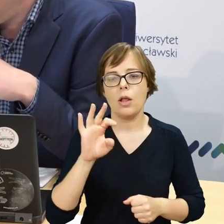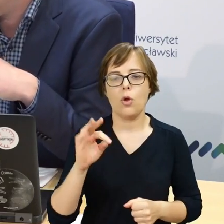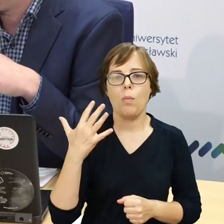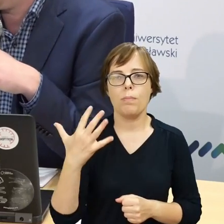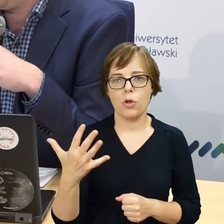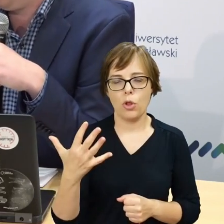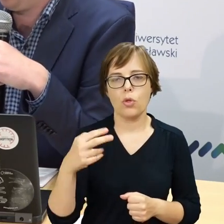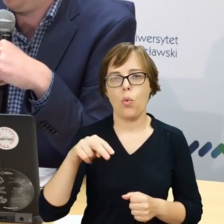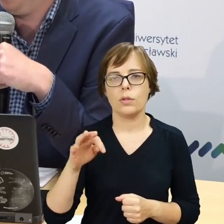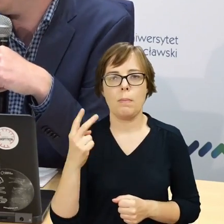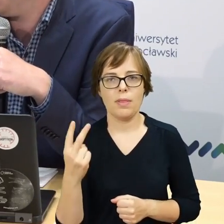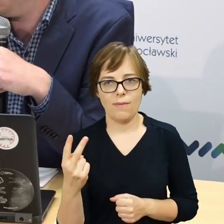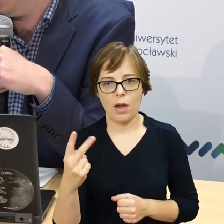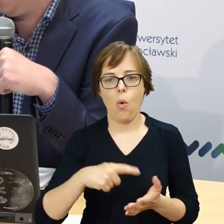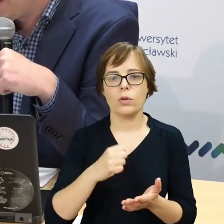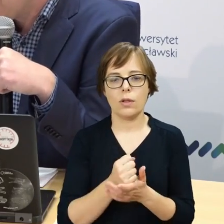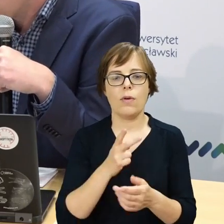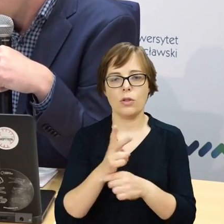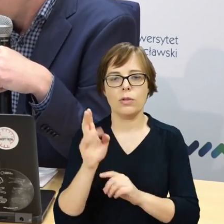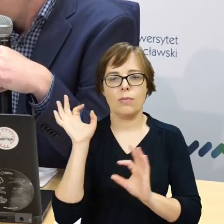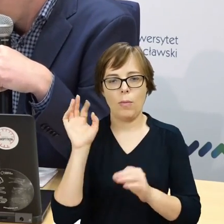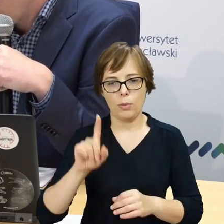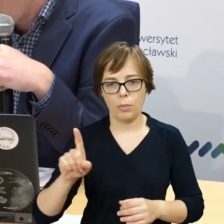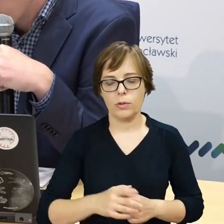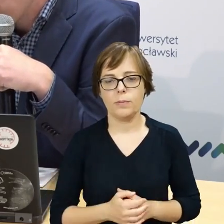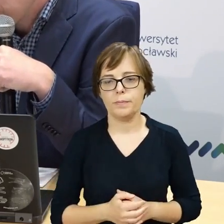ust. 2 ustawy o dostępie do informacji publicznej.